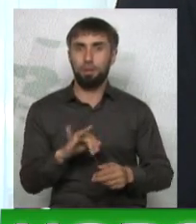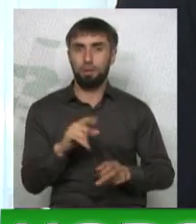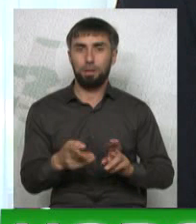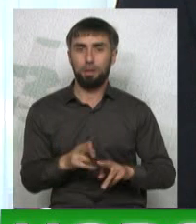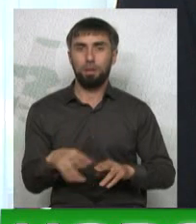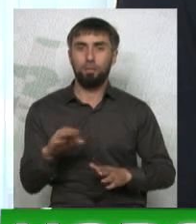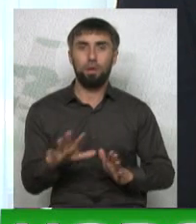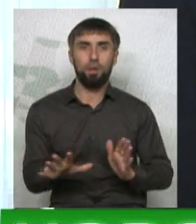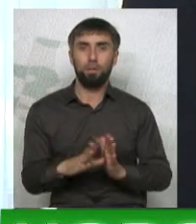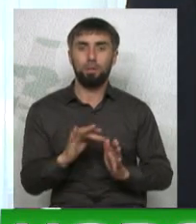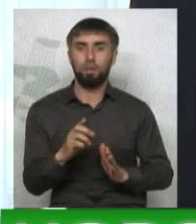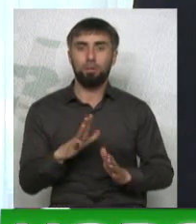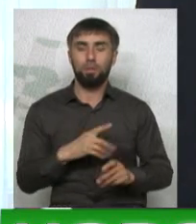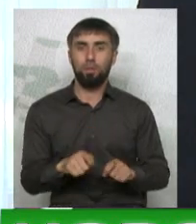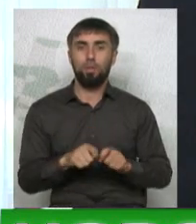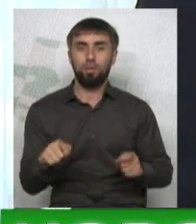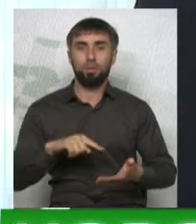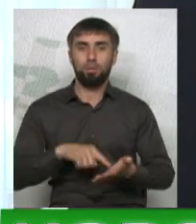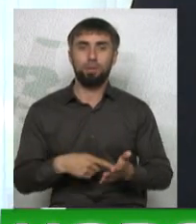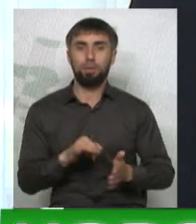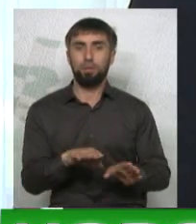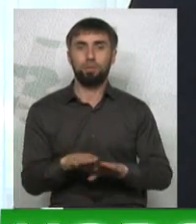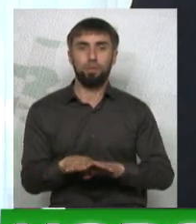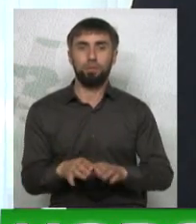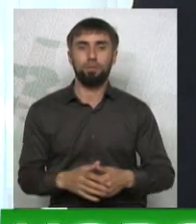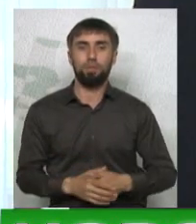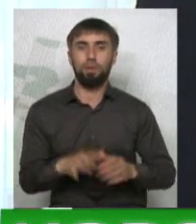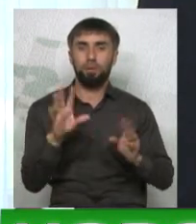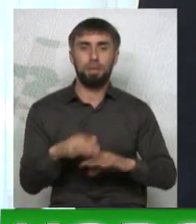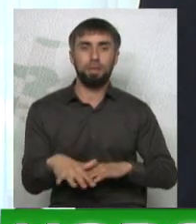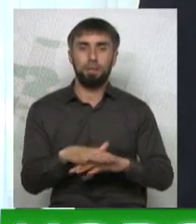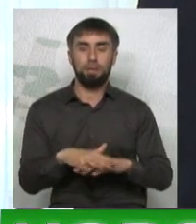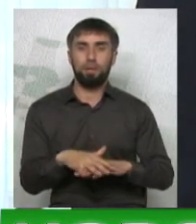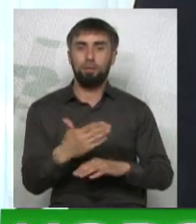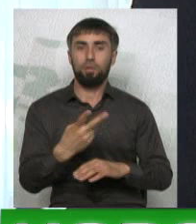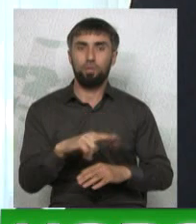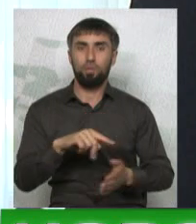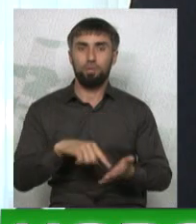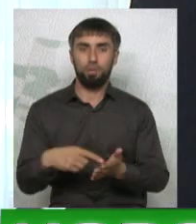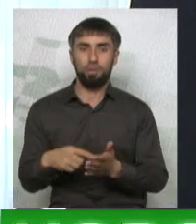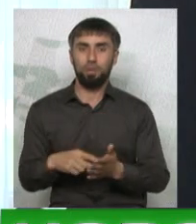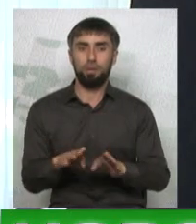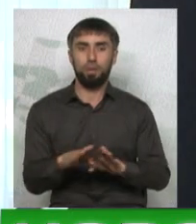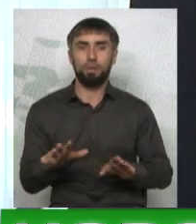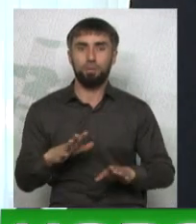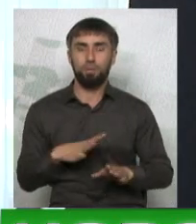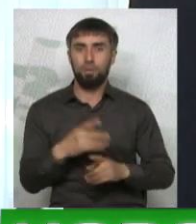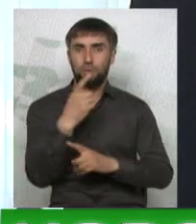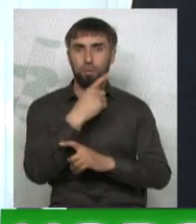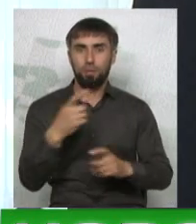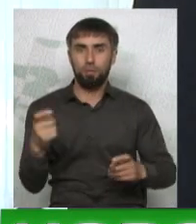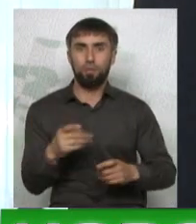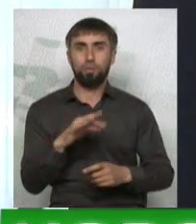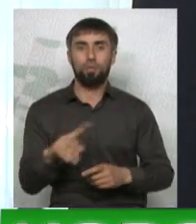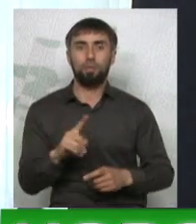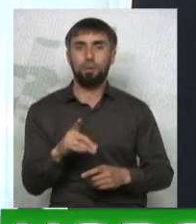весь оперативный штаб были развернуты пункты. Соответственно, все население в этих двух муниципальных образованиях также было оповещено о